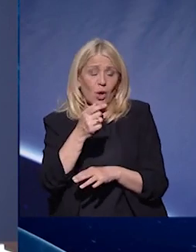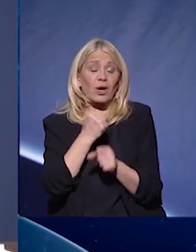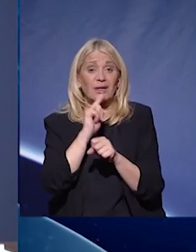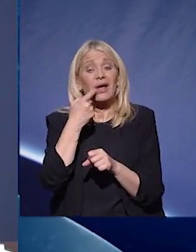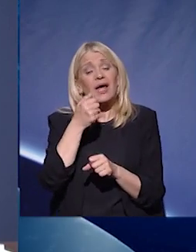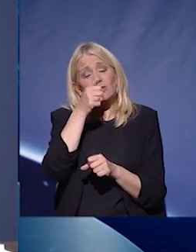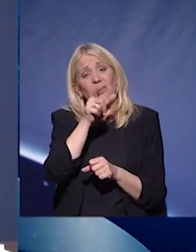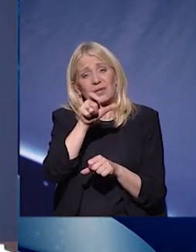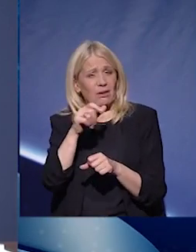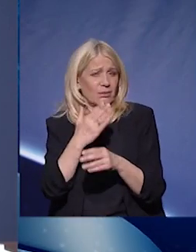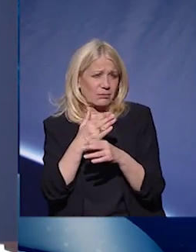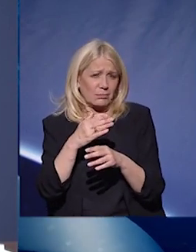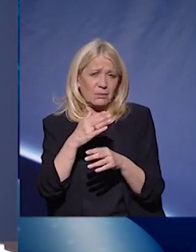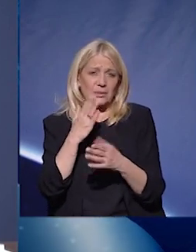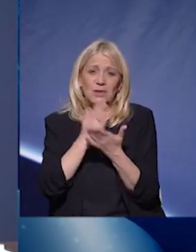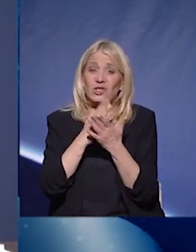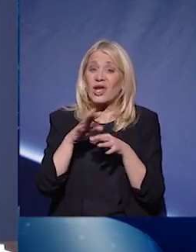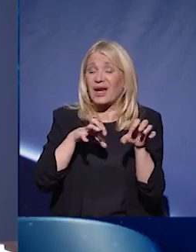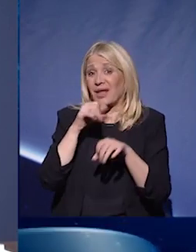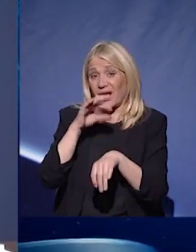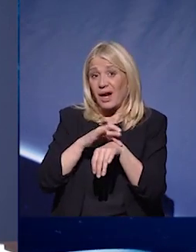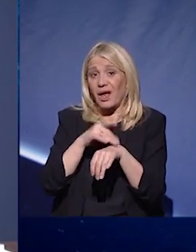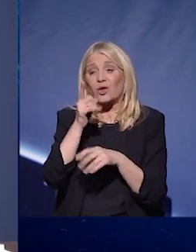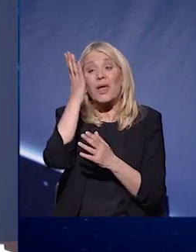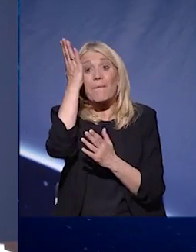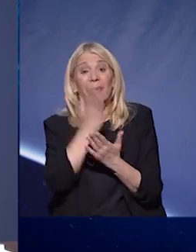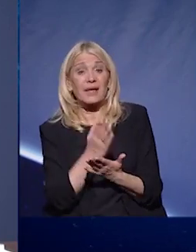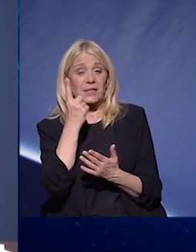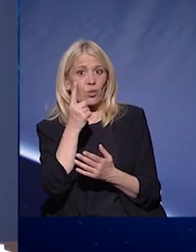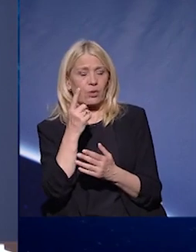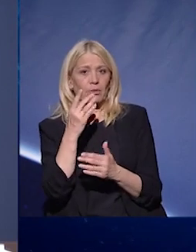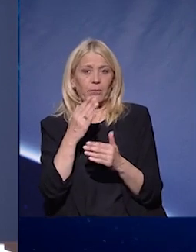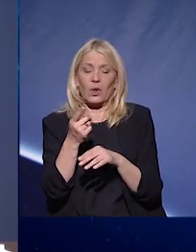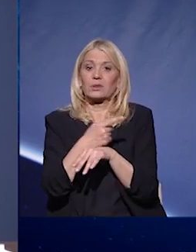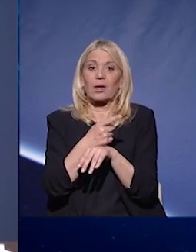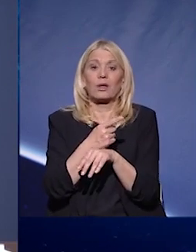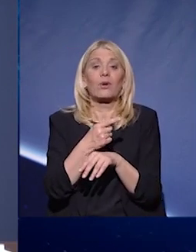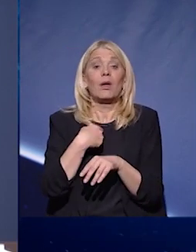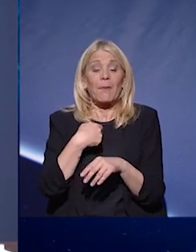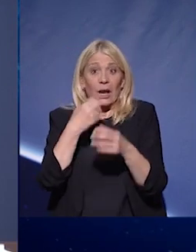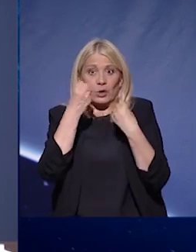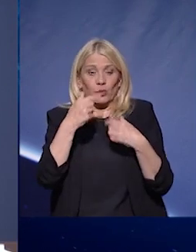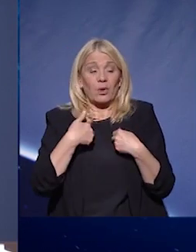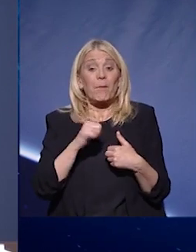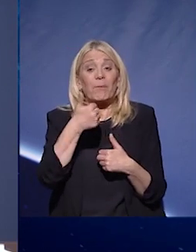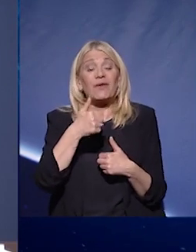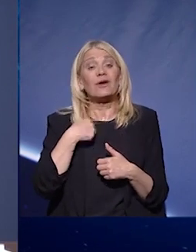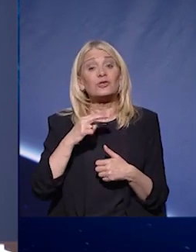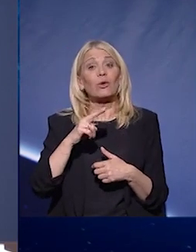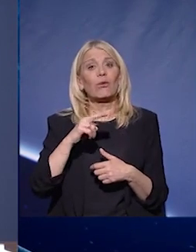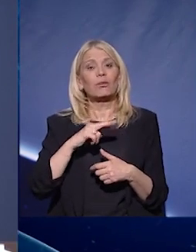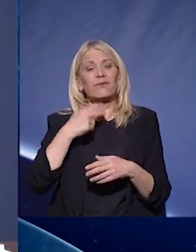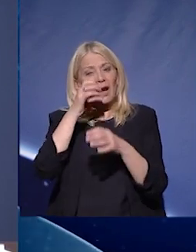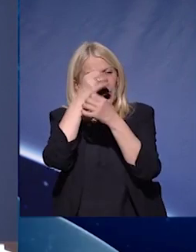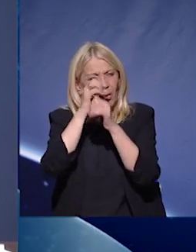tiče, pazite, to je presek u jednom određenom trenutku. Pa mene će da ubiju, pa prvo su me zvali